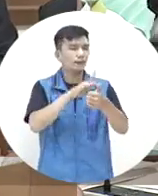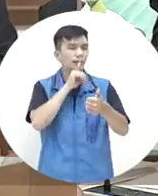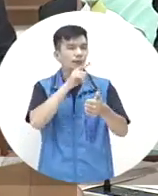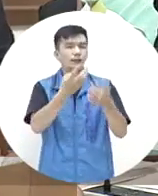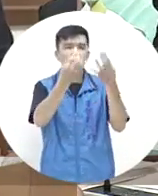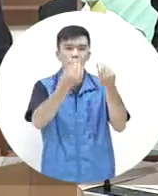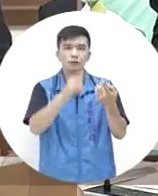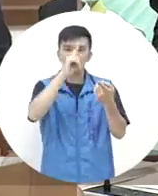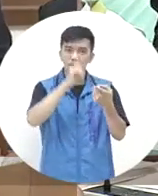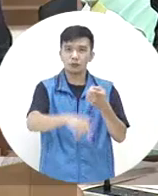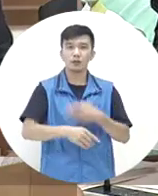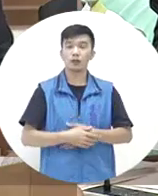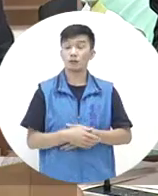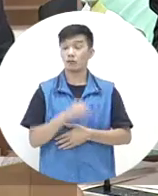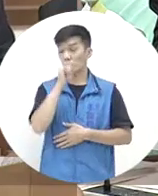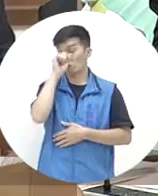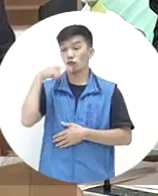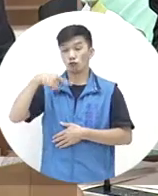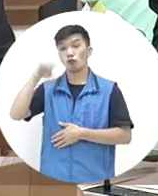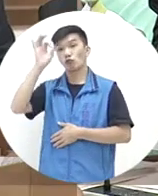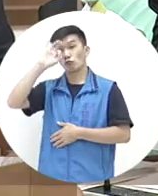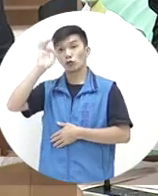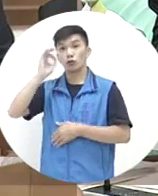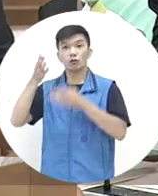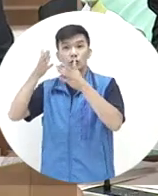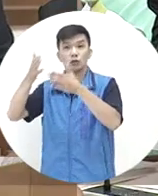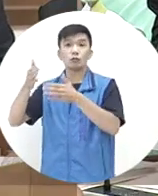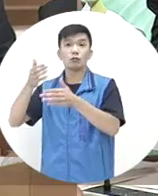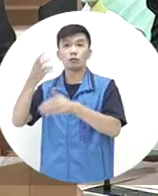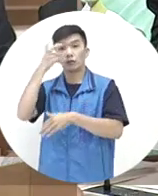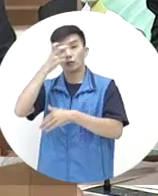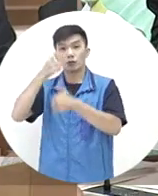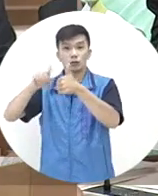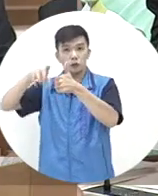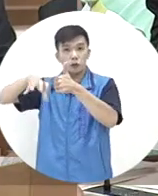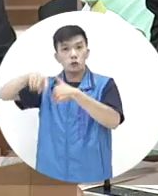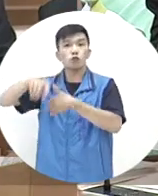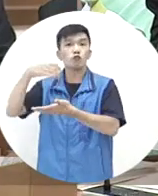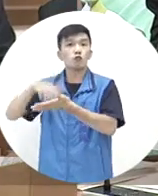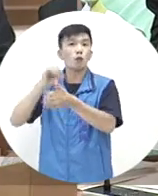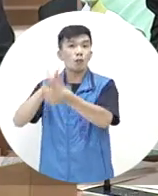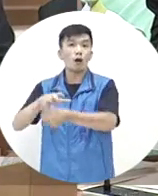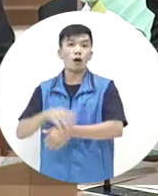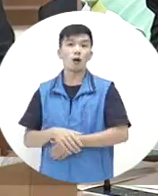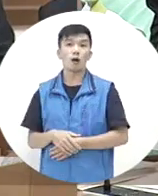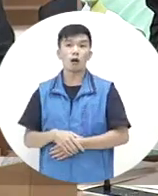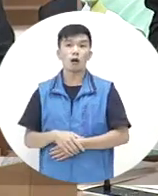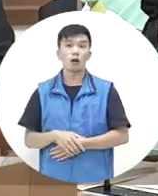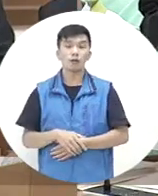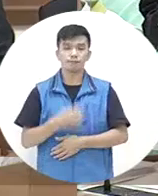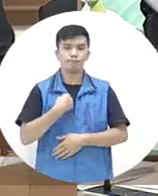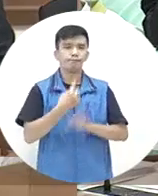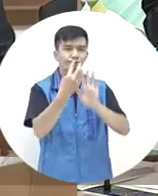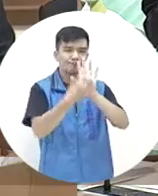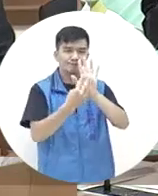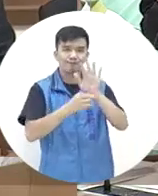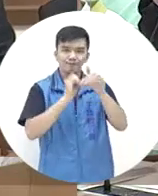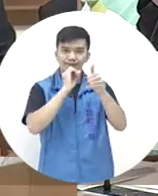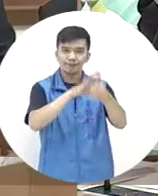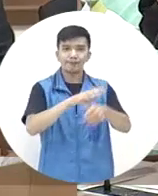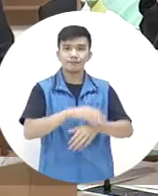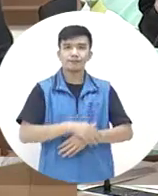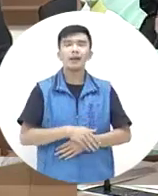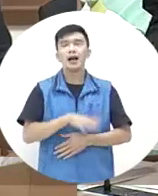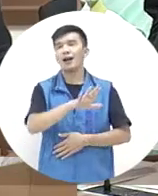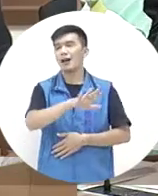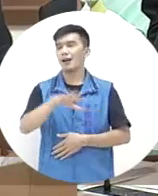那你去跟审计处讲啊。 就是那个数据，我刚刚解释说，当时他依照 我的意思哈，你不用讲